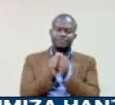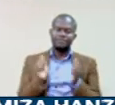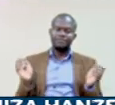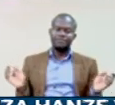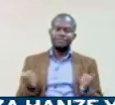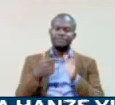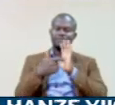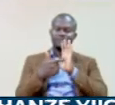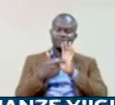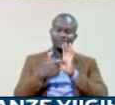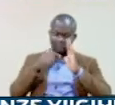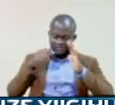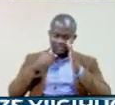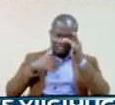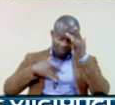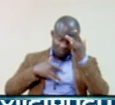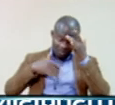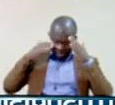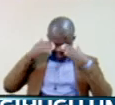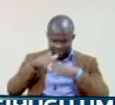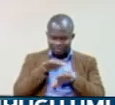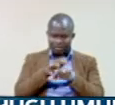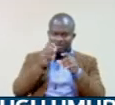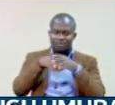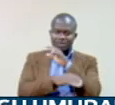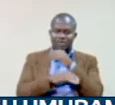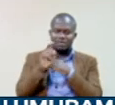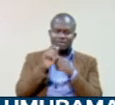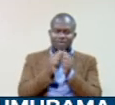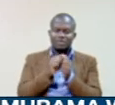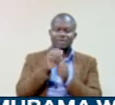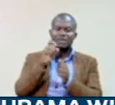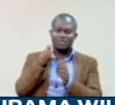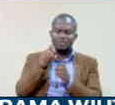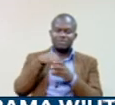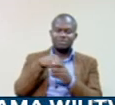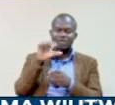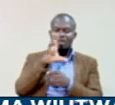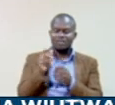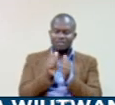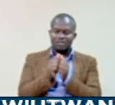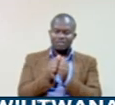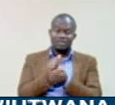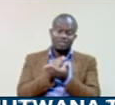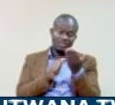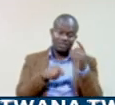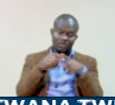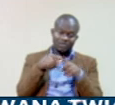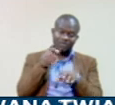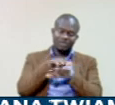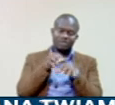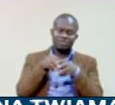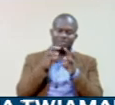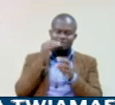yagaragaje ko hari virusi yibasiye amafi ikaba yarageze mu bihugu bya Tanzania na Misiri ku mugabane wa Afrika ikaba irimo kwica amafi mu